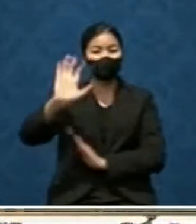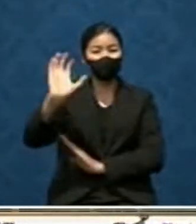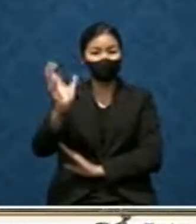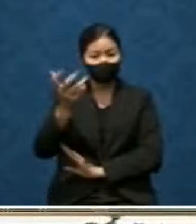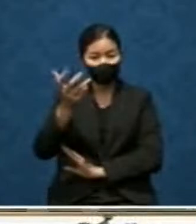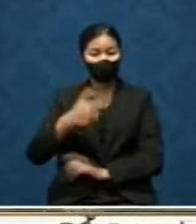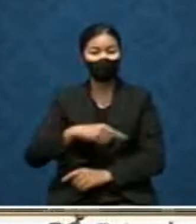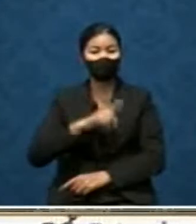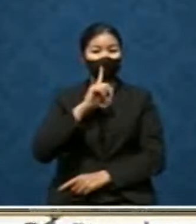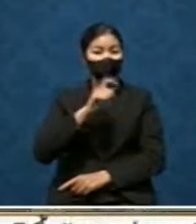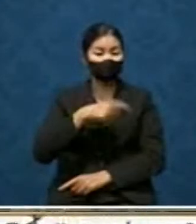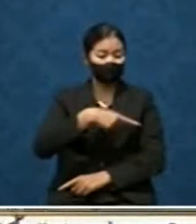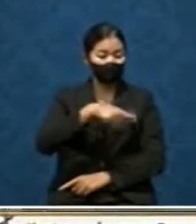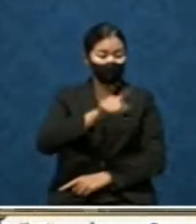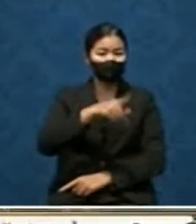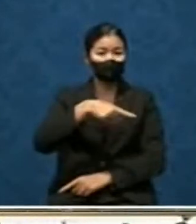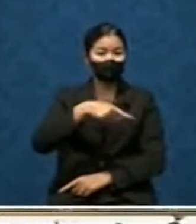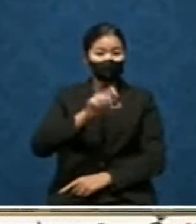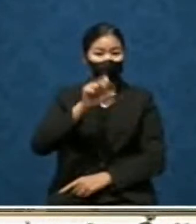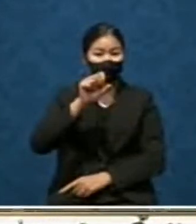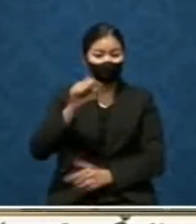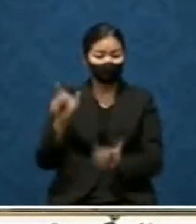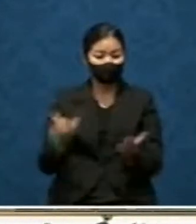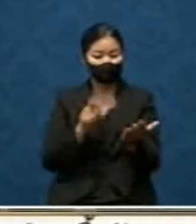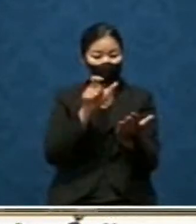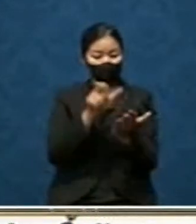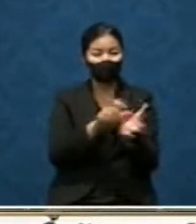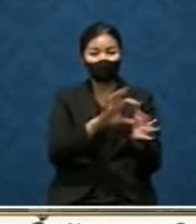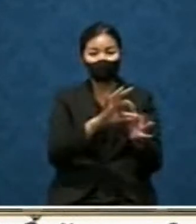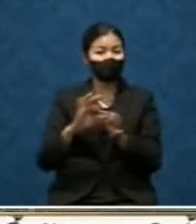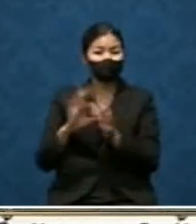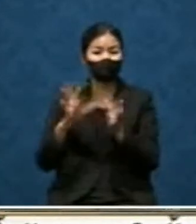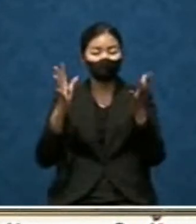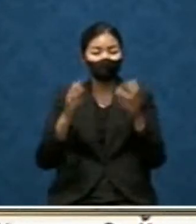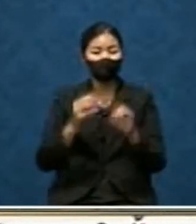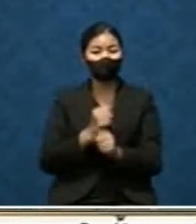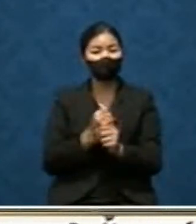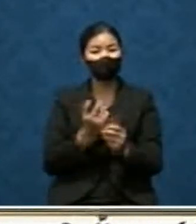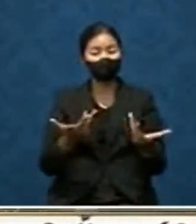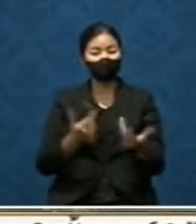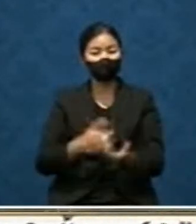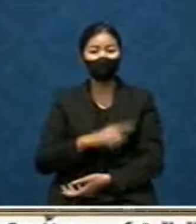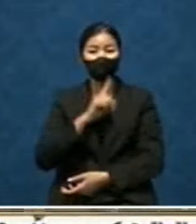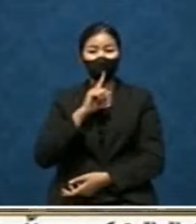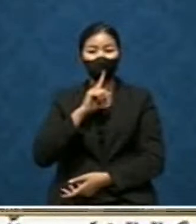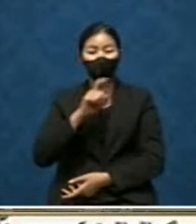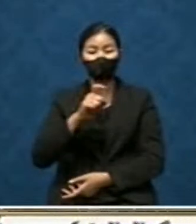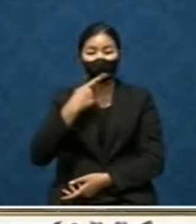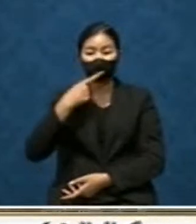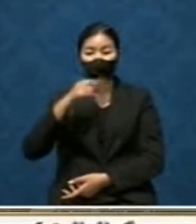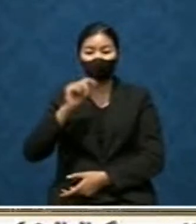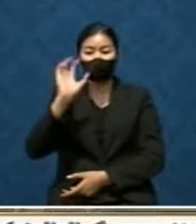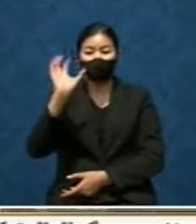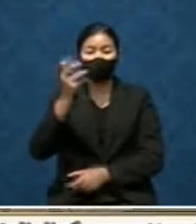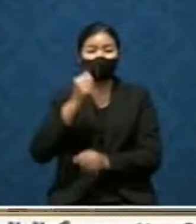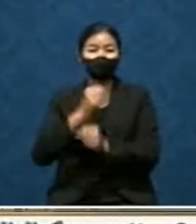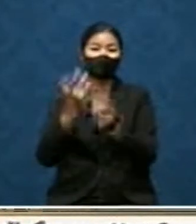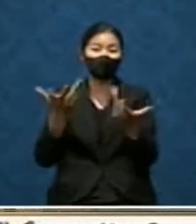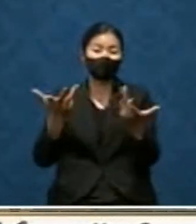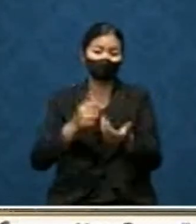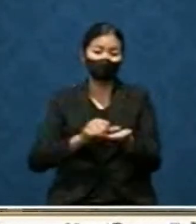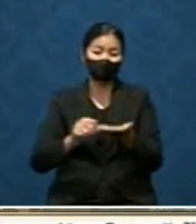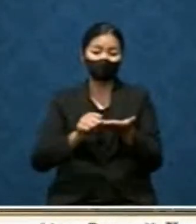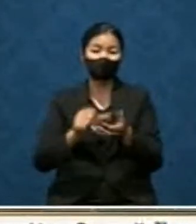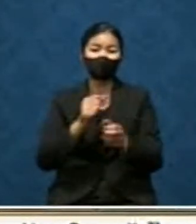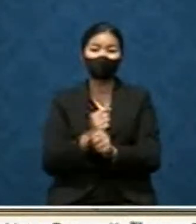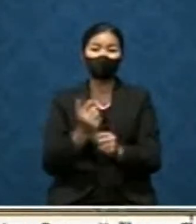ปอ ป่ออ ไม่มีส่วเกี่วข้องในพรยดฉบับนี้เลยแลจะตอบสังคมโกได้ยไงตำปทานคร